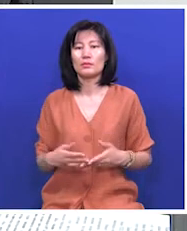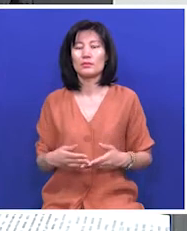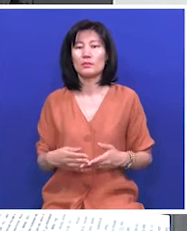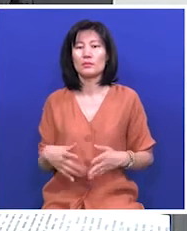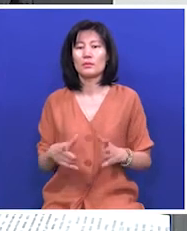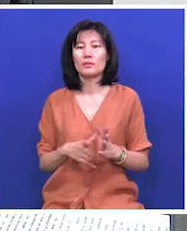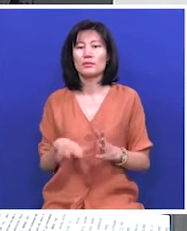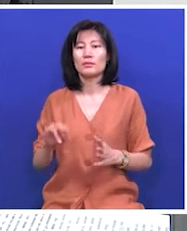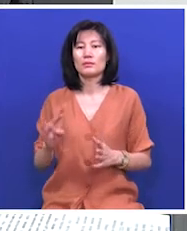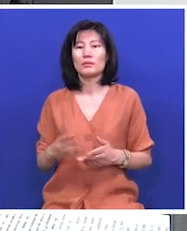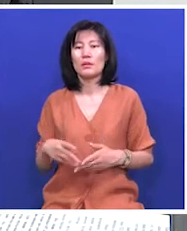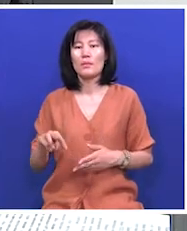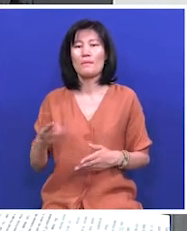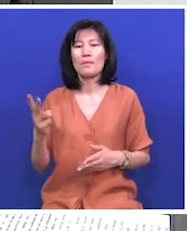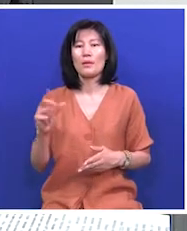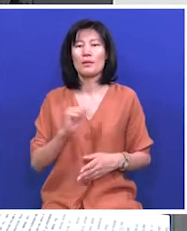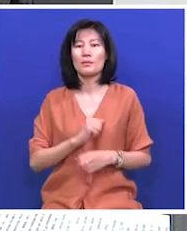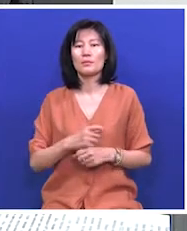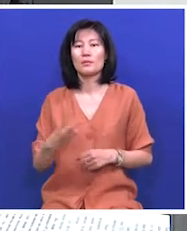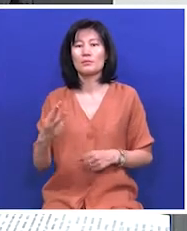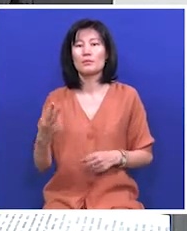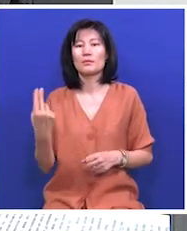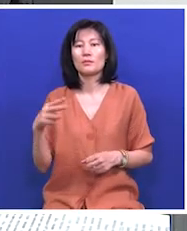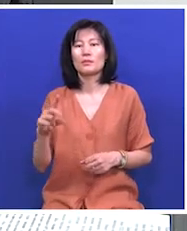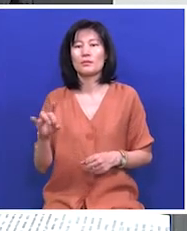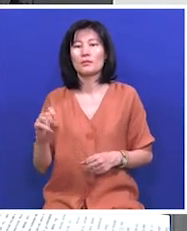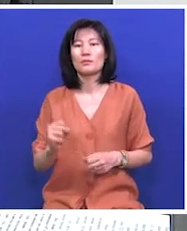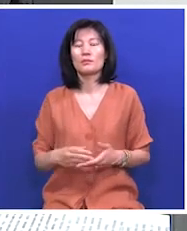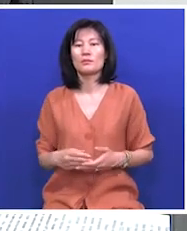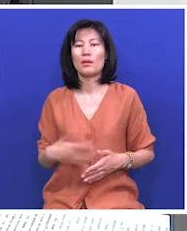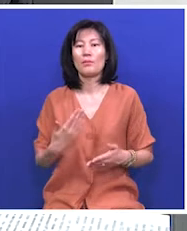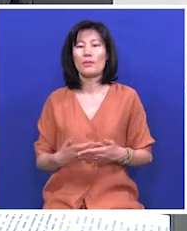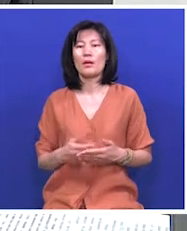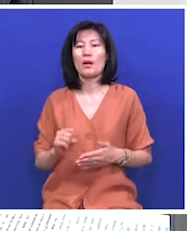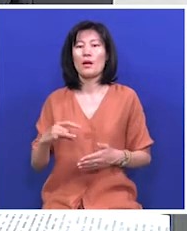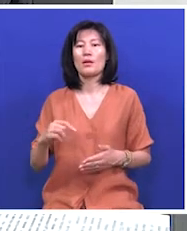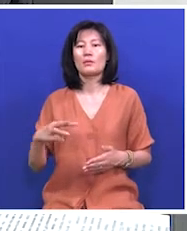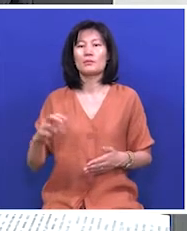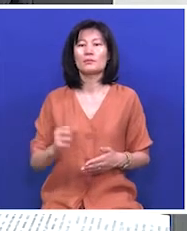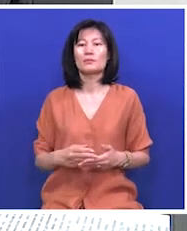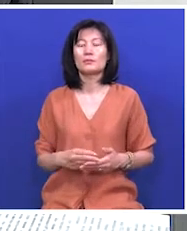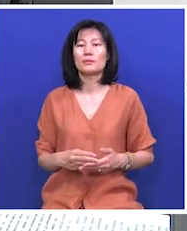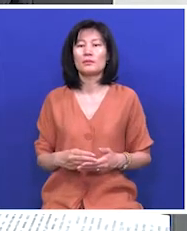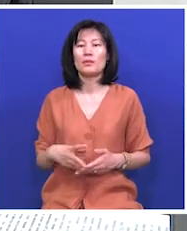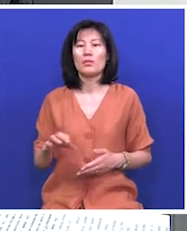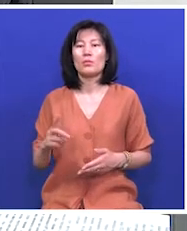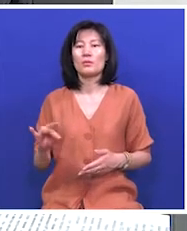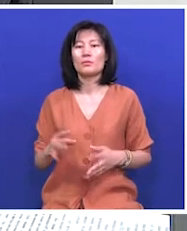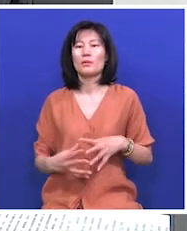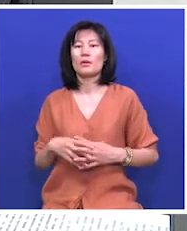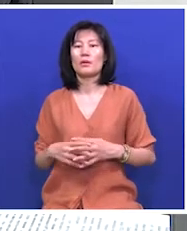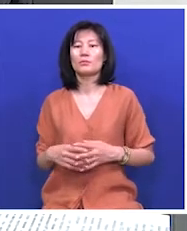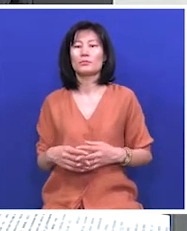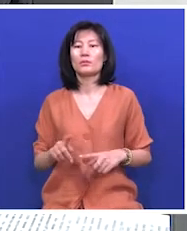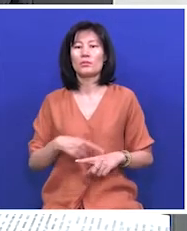мынау Жетісай өңірі, Мақтаарал, Шардара, мынау Арыста барасыңда